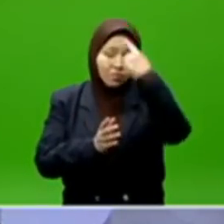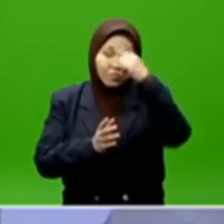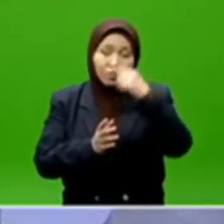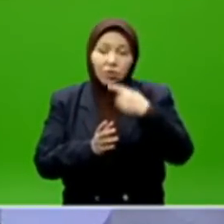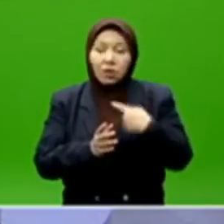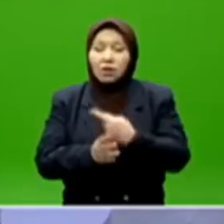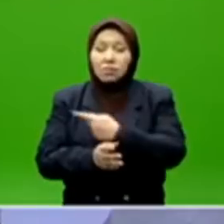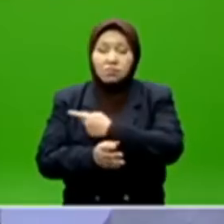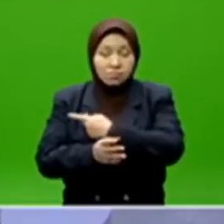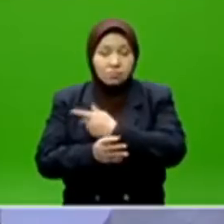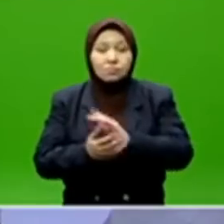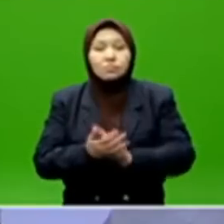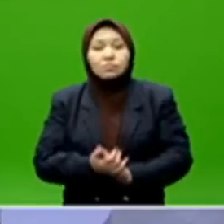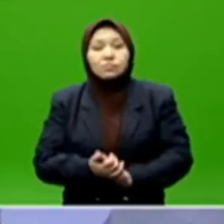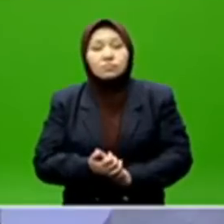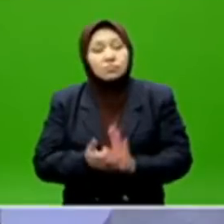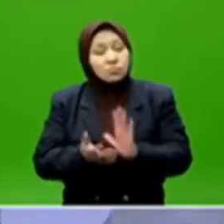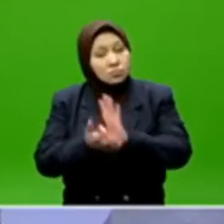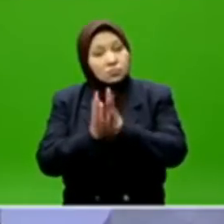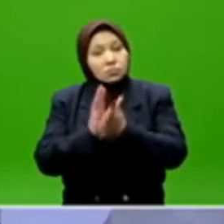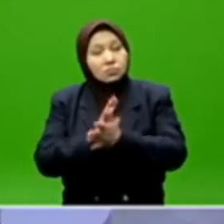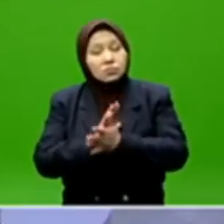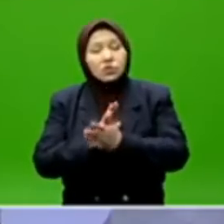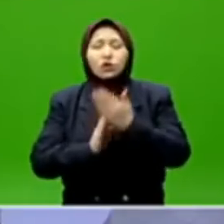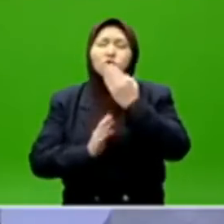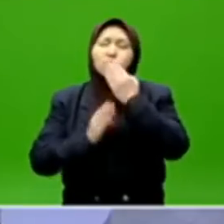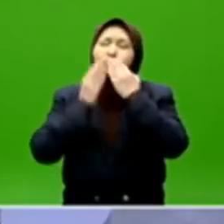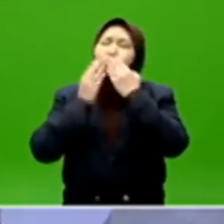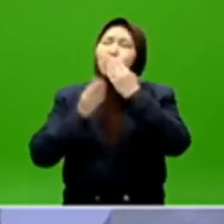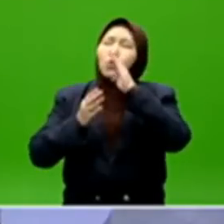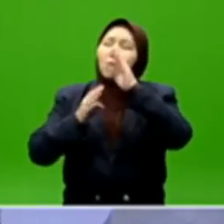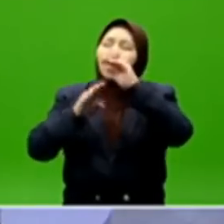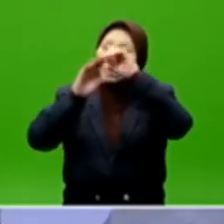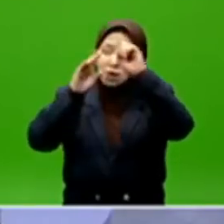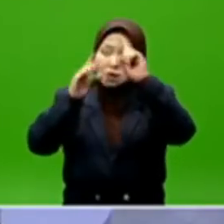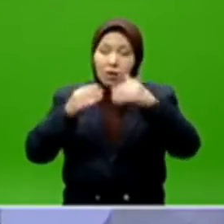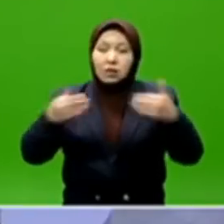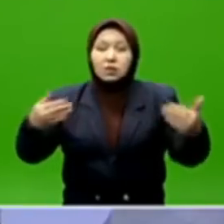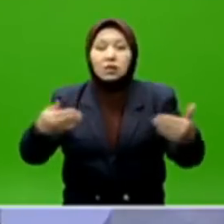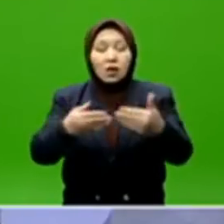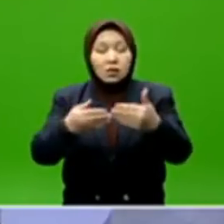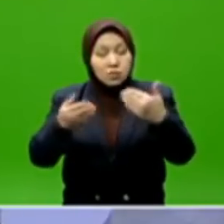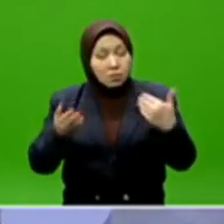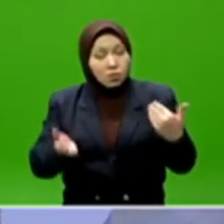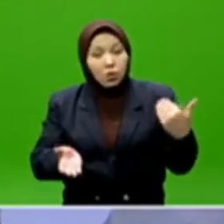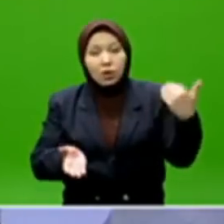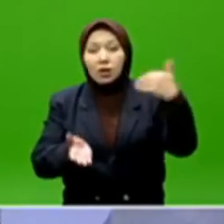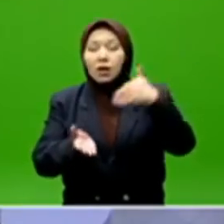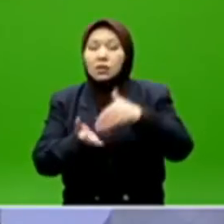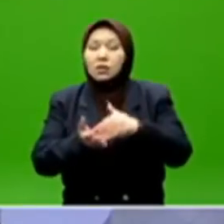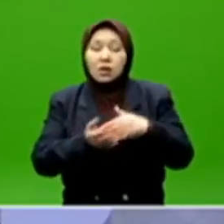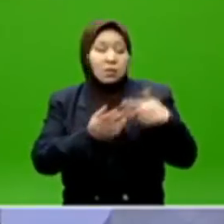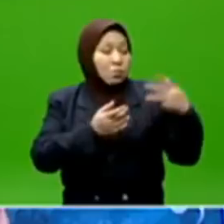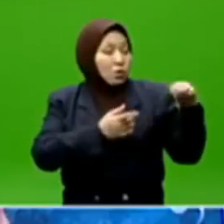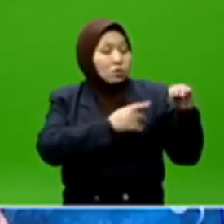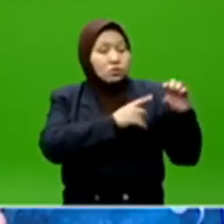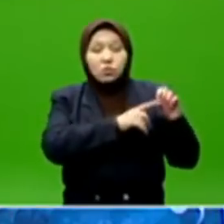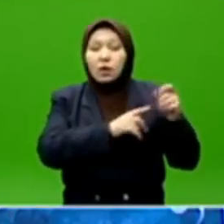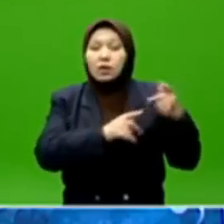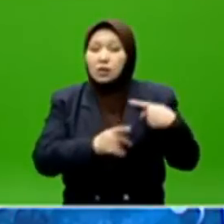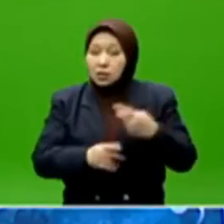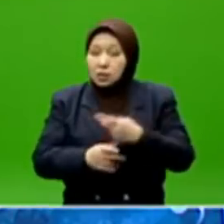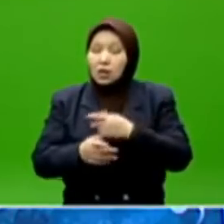rabbal alamin, ustaz. Jadi alhamdulillah kita nak menyambung lagi separuh daripada halaman kita, dan